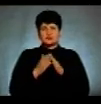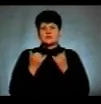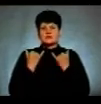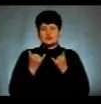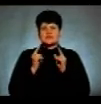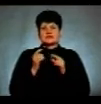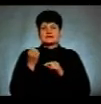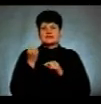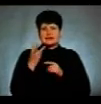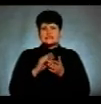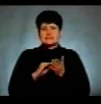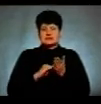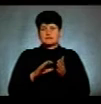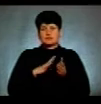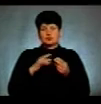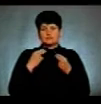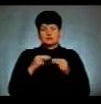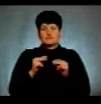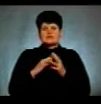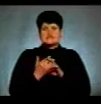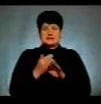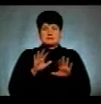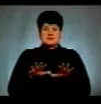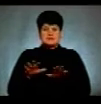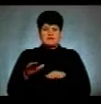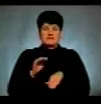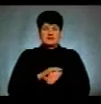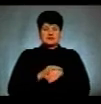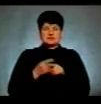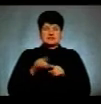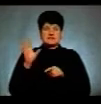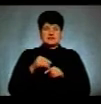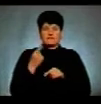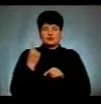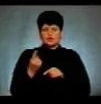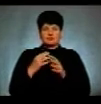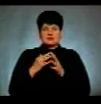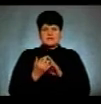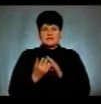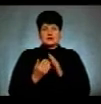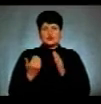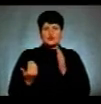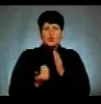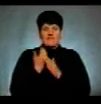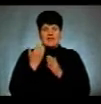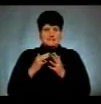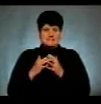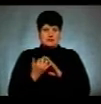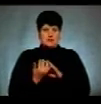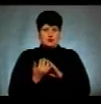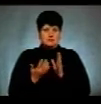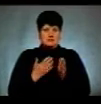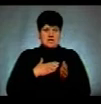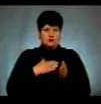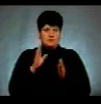тільки 13 рецептів було відпущено у сільській місцевості. І фактично це все в одному селі, село нове село